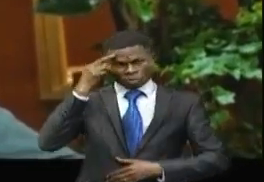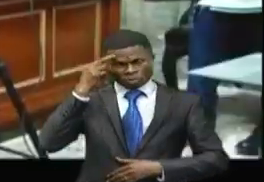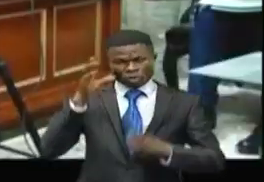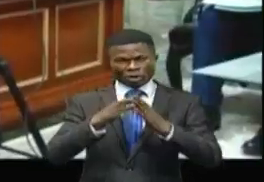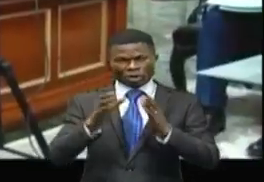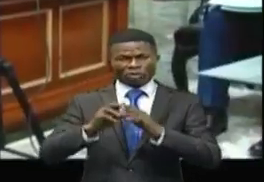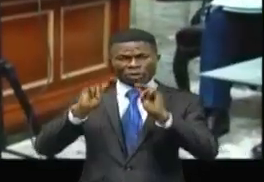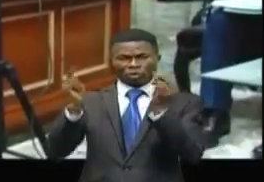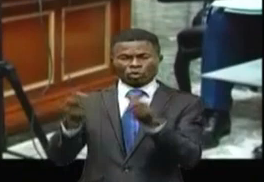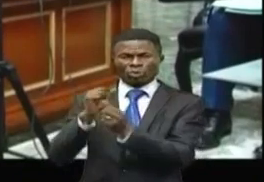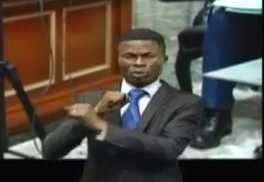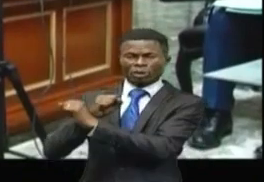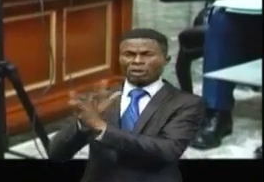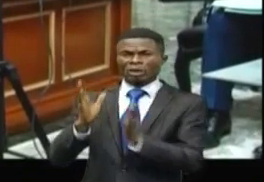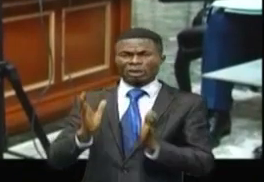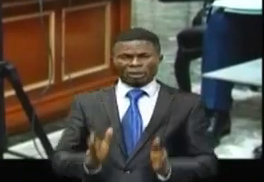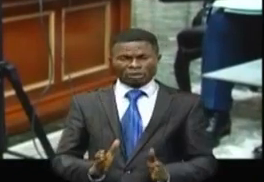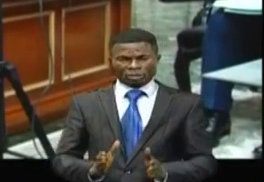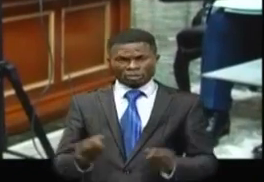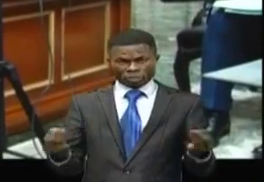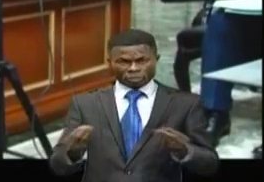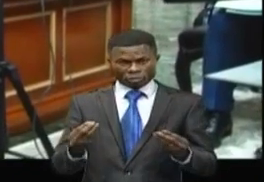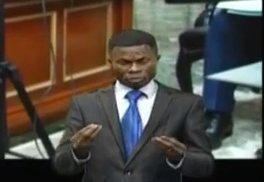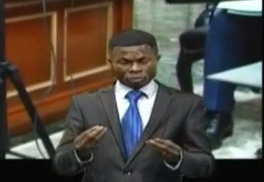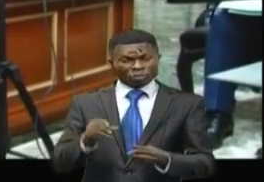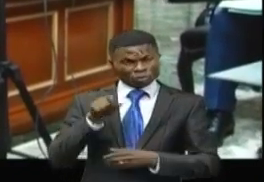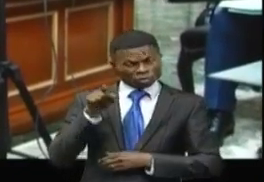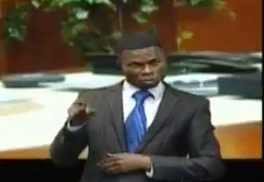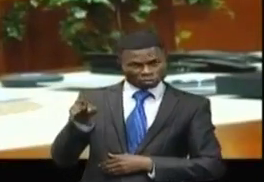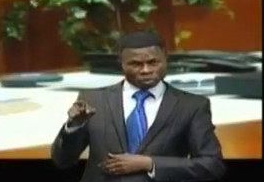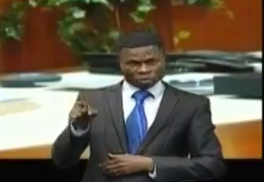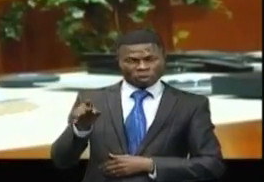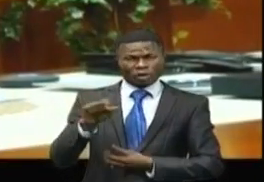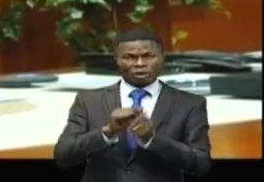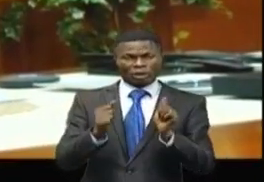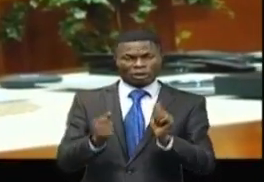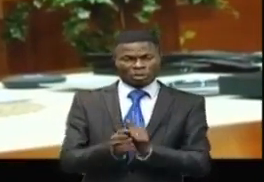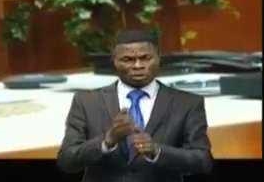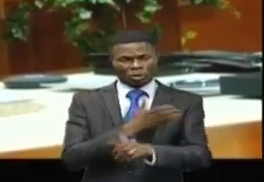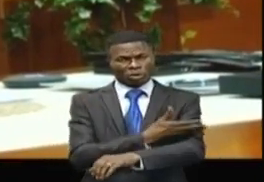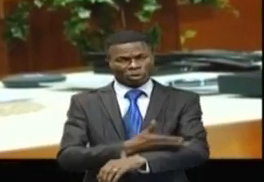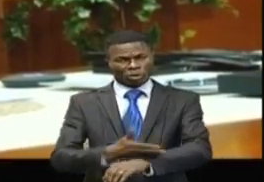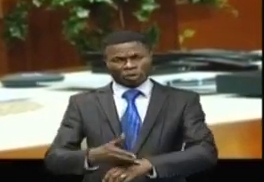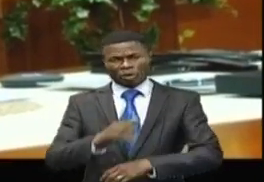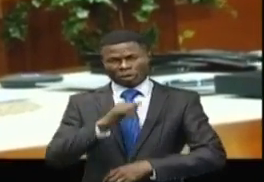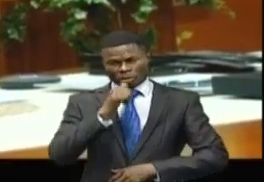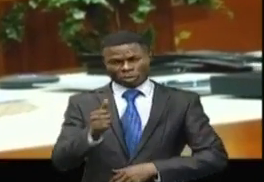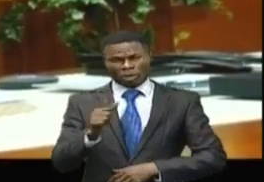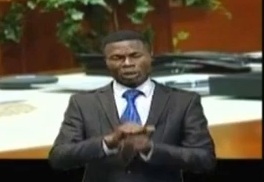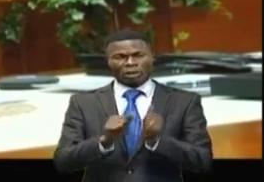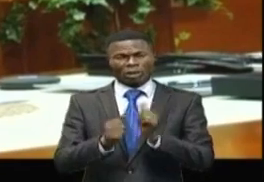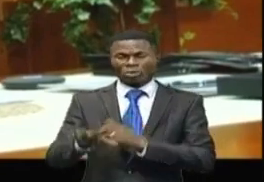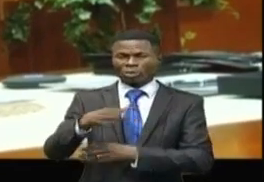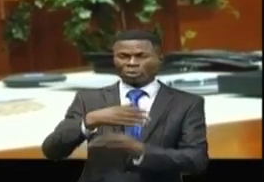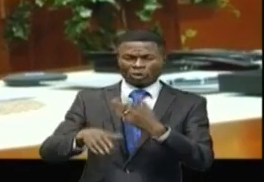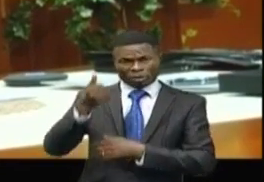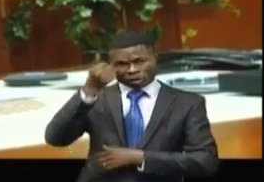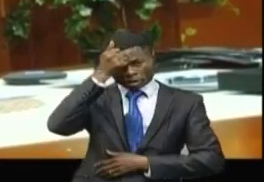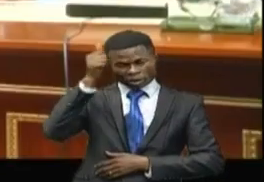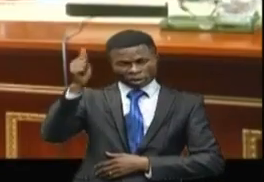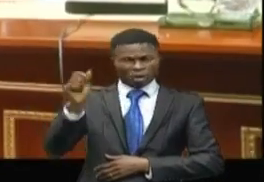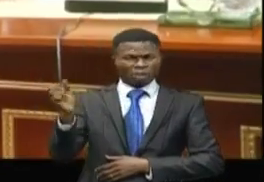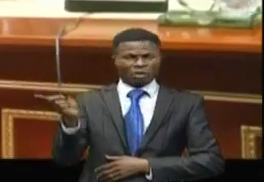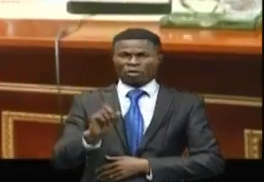les syndicats pour que ces secteurs ne soit 2 qu'une manière affectée par les mouvements des